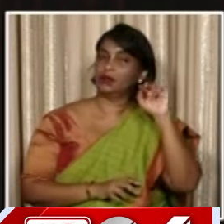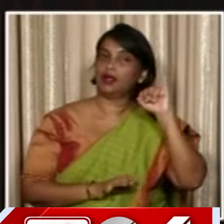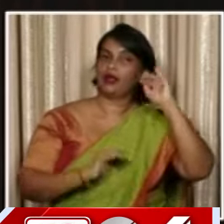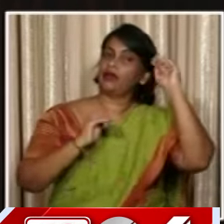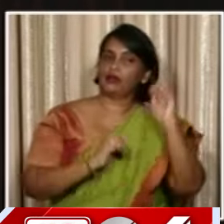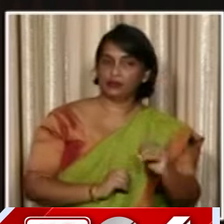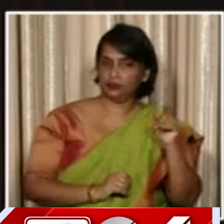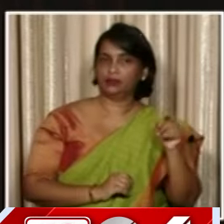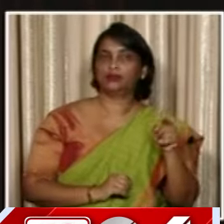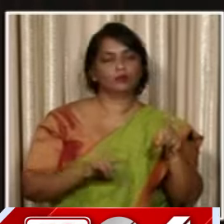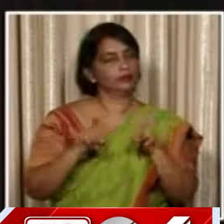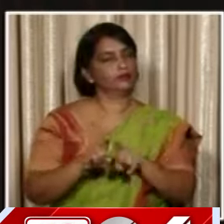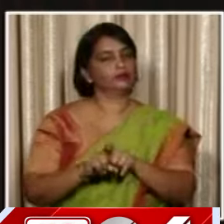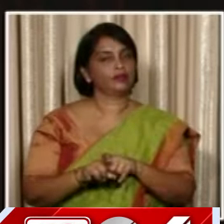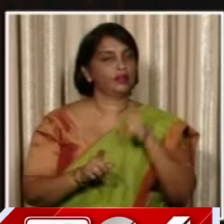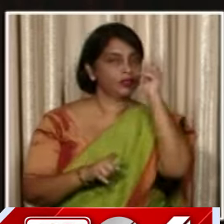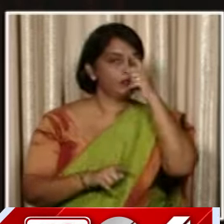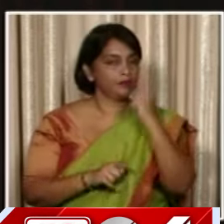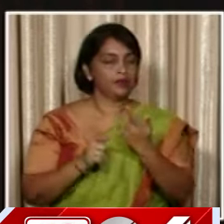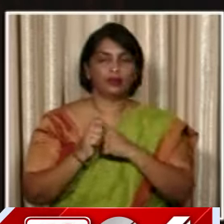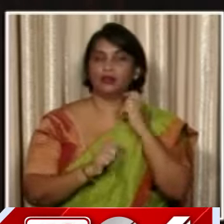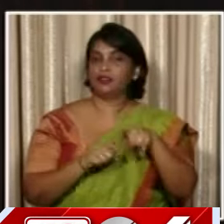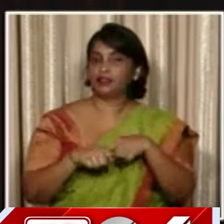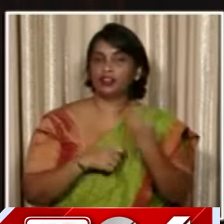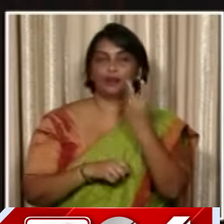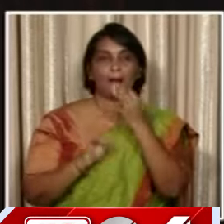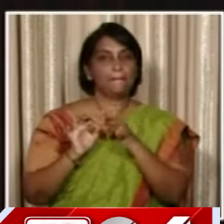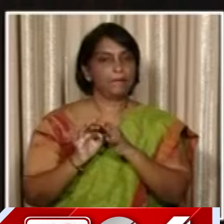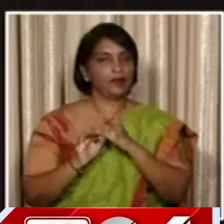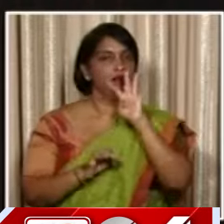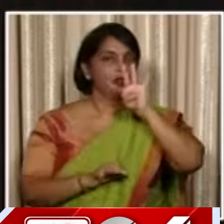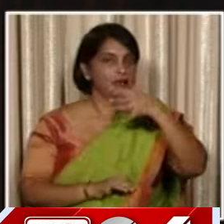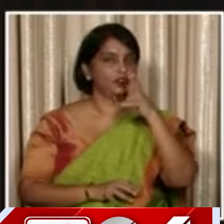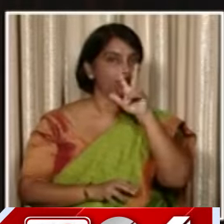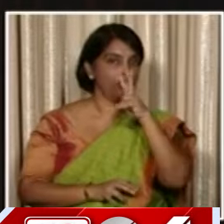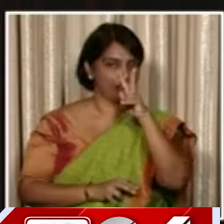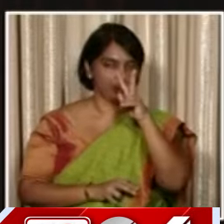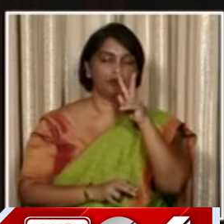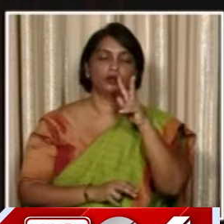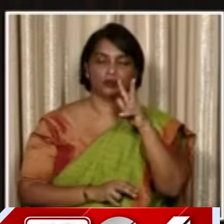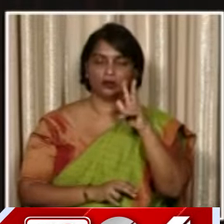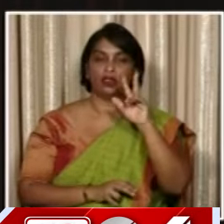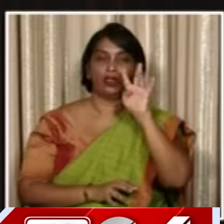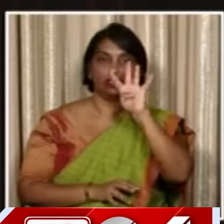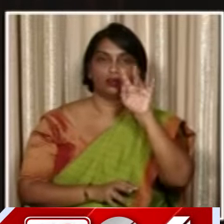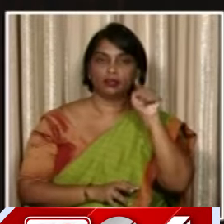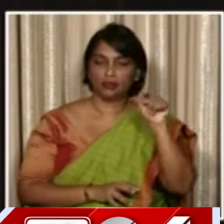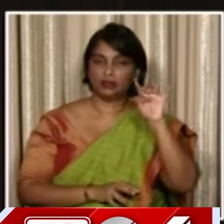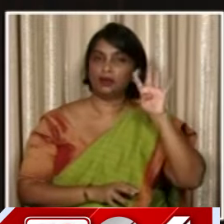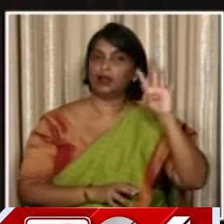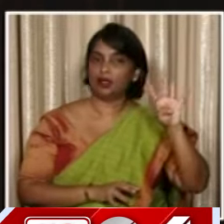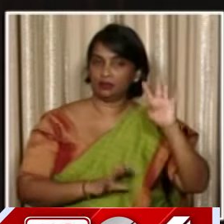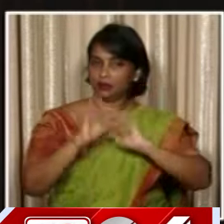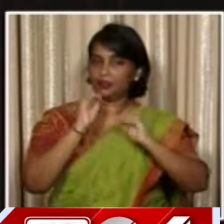104.6කින් අඩු වෙලා තියෙනවා. ඒ වගේම වැටුප්පා වේතන වියදම රුපියල් බිලියන 480කින් ඒ කියන්නේ